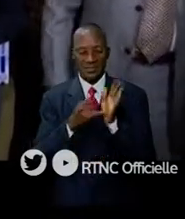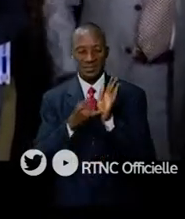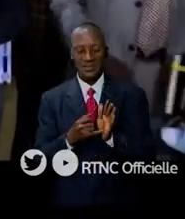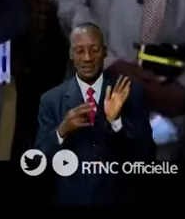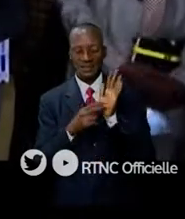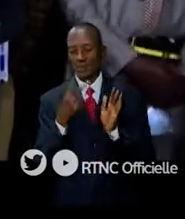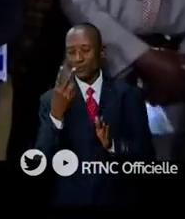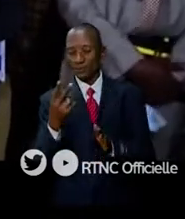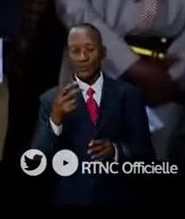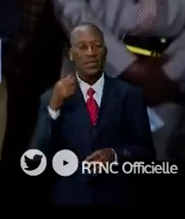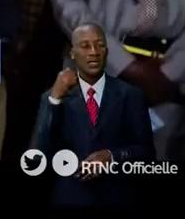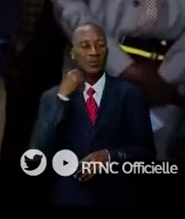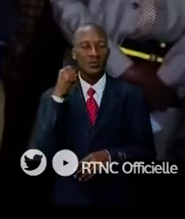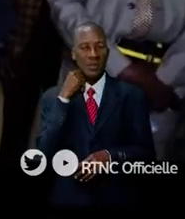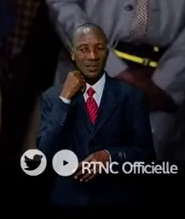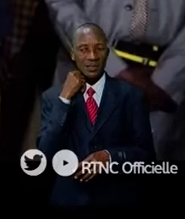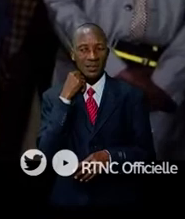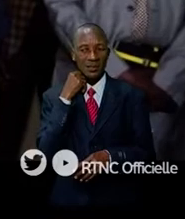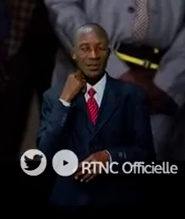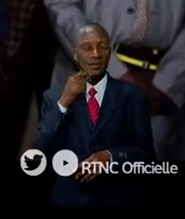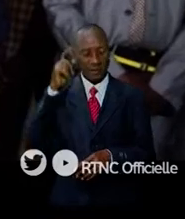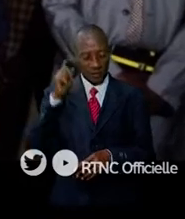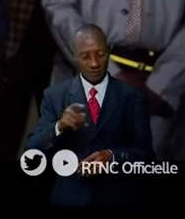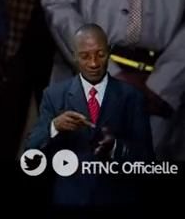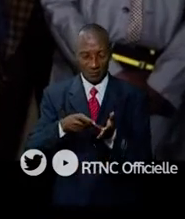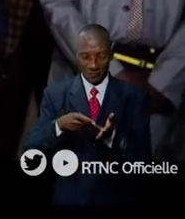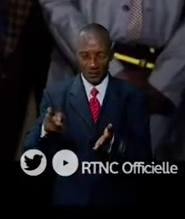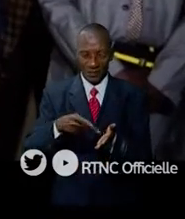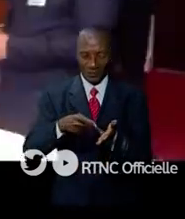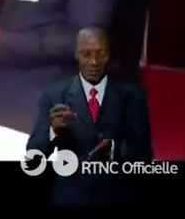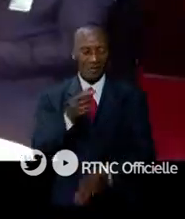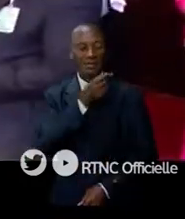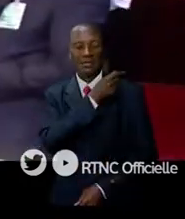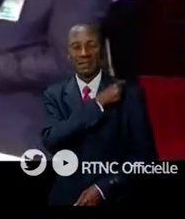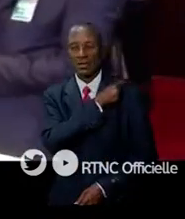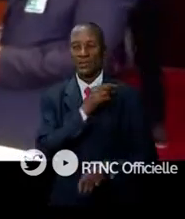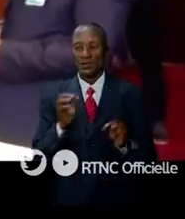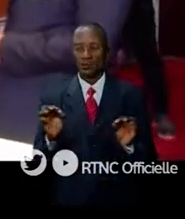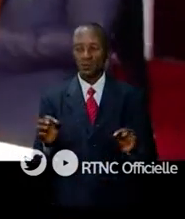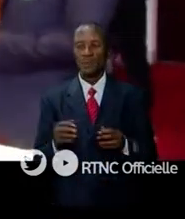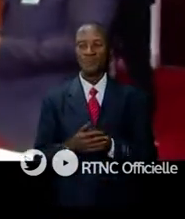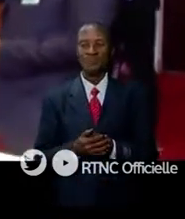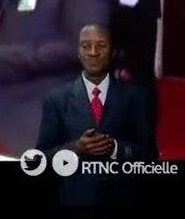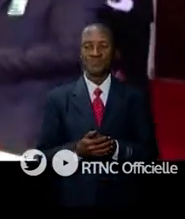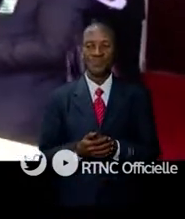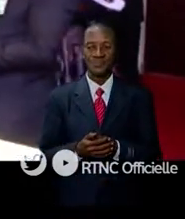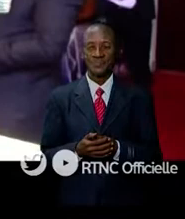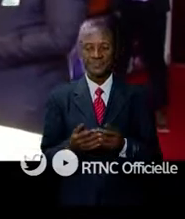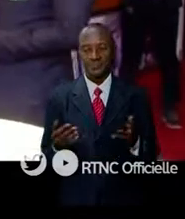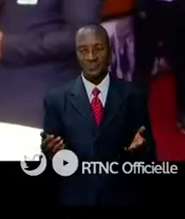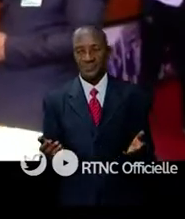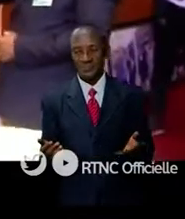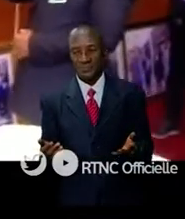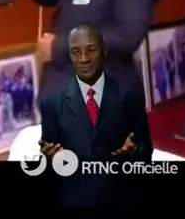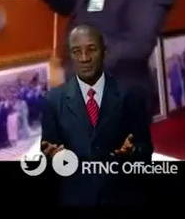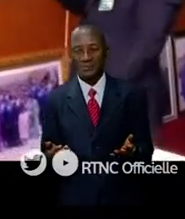1672 médecins. Merci. Qui vont recevoir leur nouveau grade. Voilà, merci. En dépit de la morosité observée dans